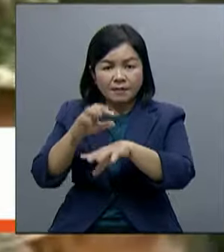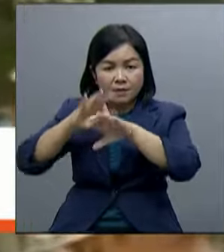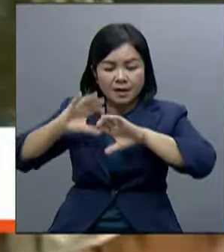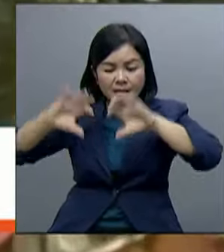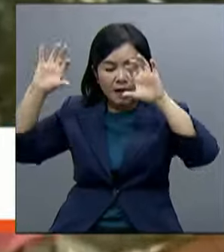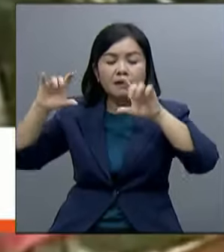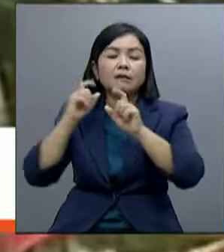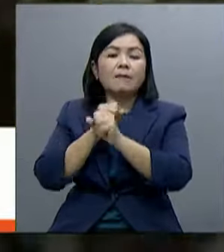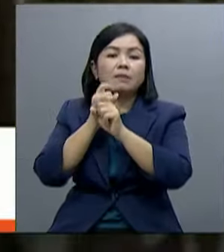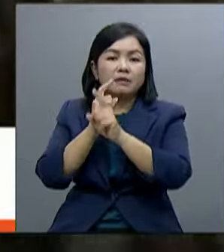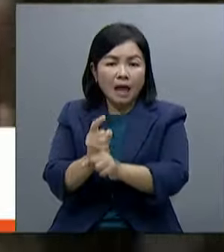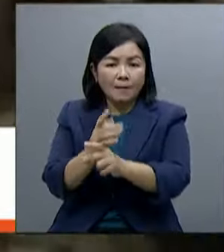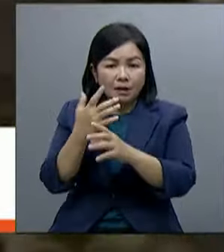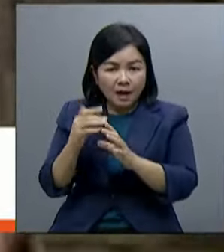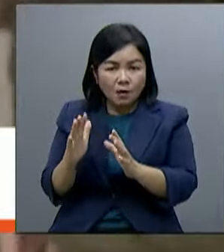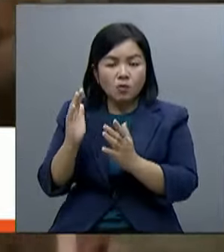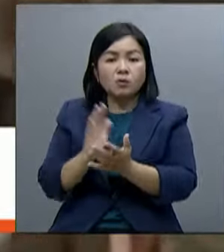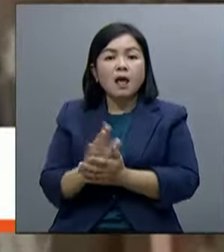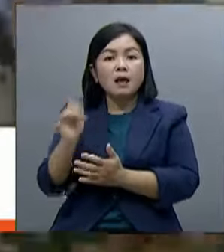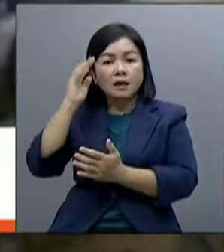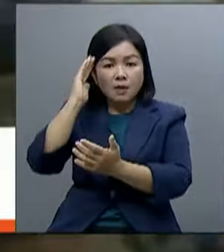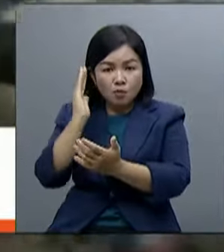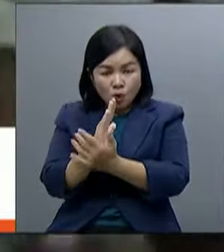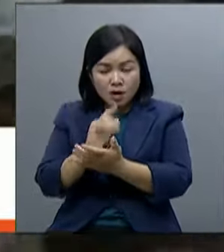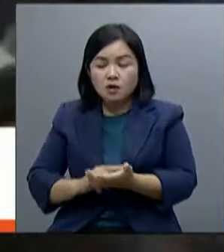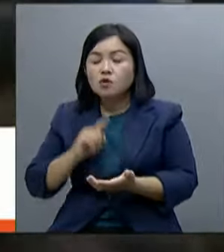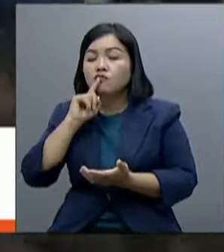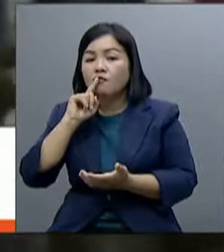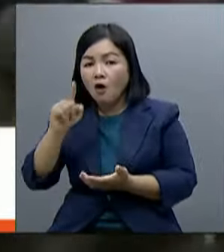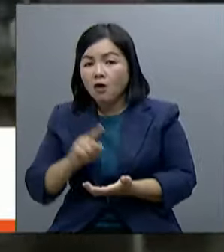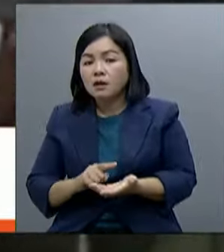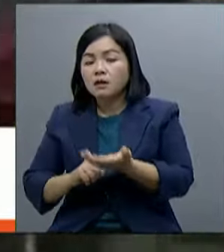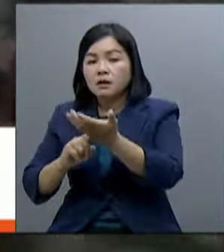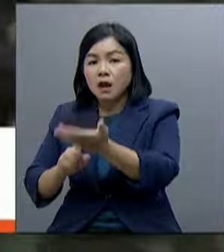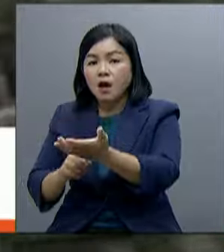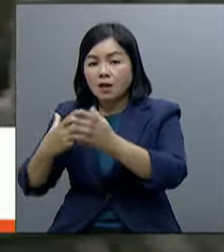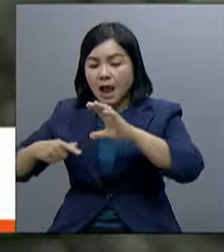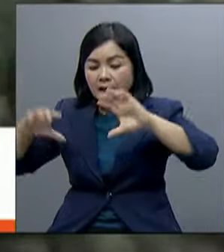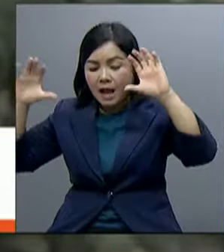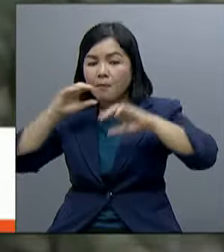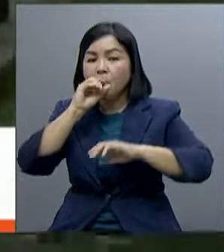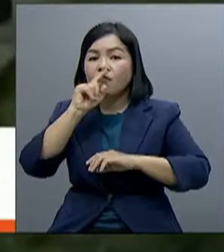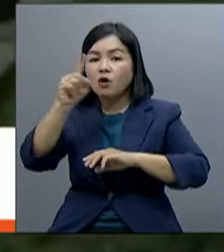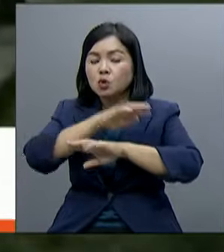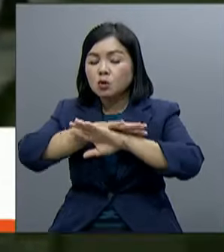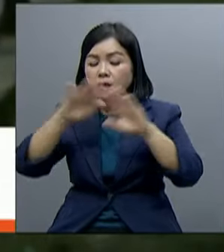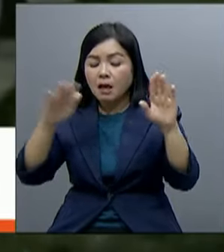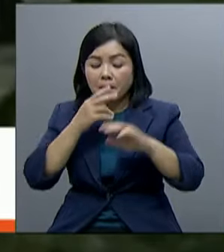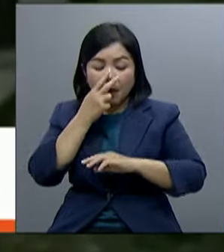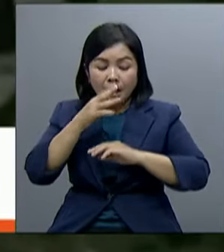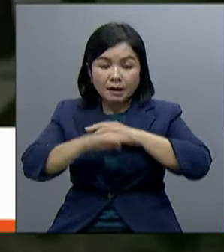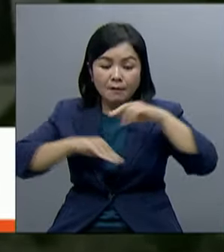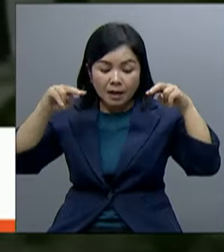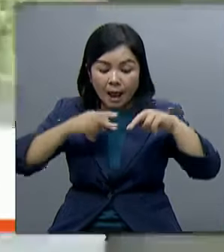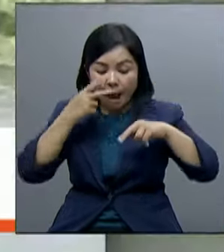หน้าที่ซึ่งต่อมาพนักงานสอบสวนได้ทำสำนวนส่งอัยการค่ะอัยการมีความเห็นสั่งไม่ฟ้องเนื่องจากไม่ปรากฏพยานหลัก